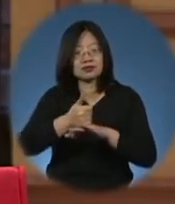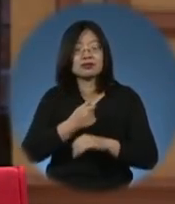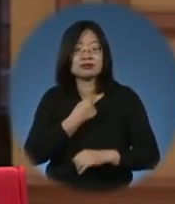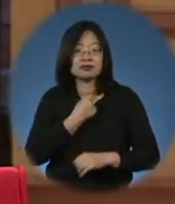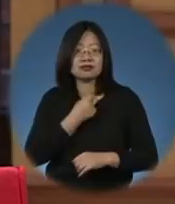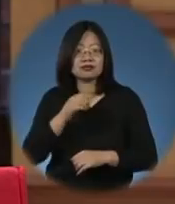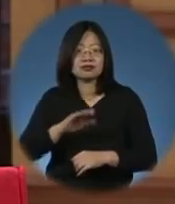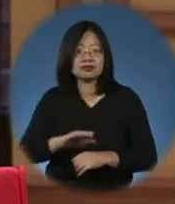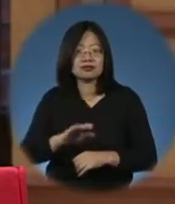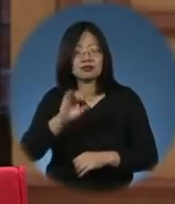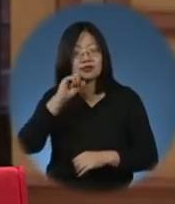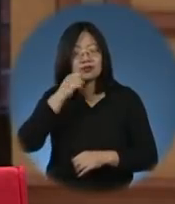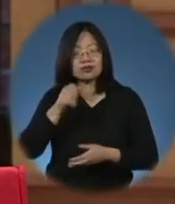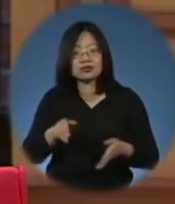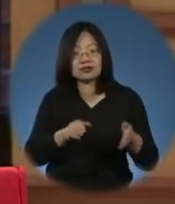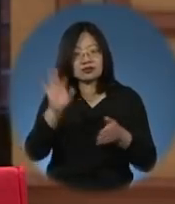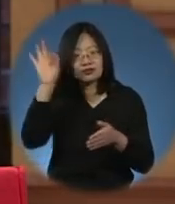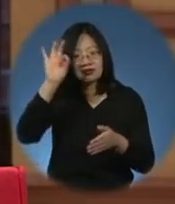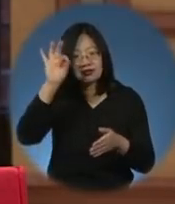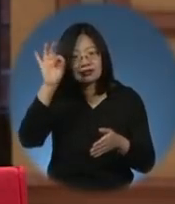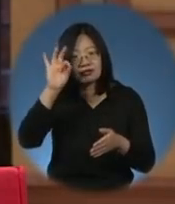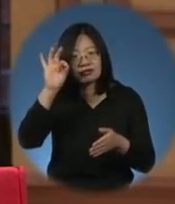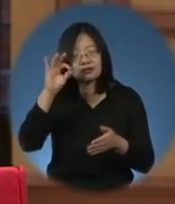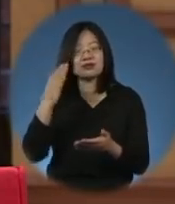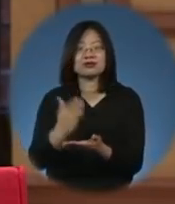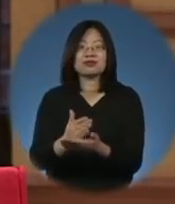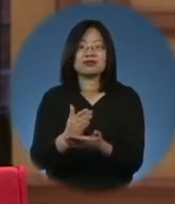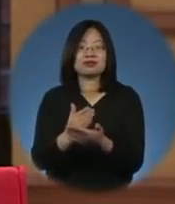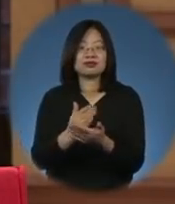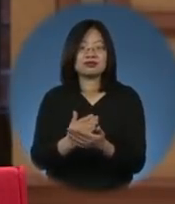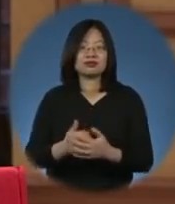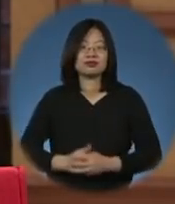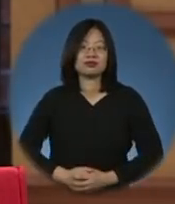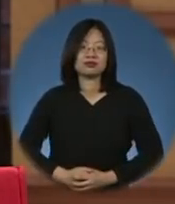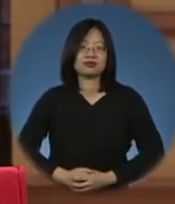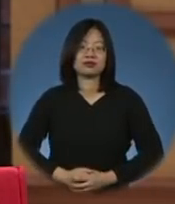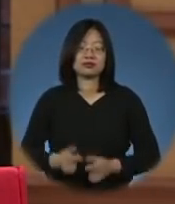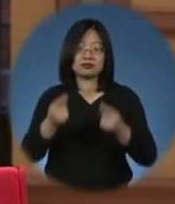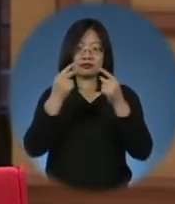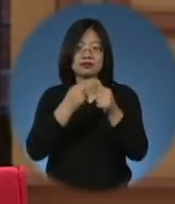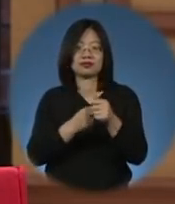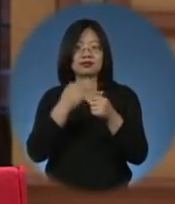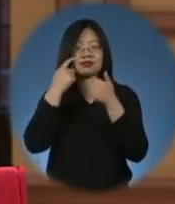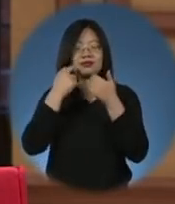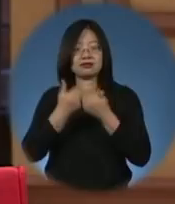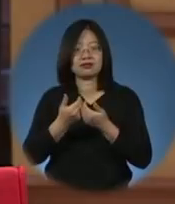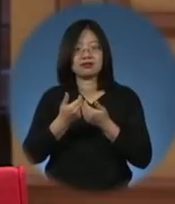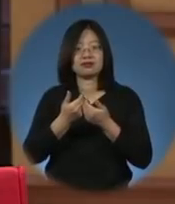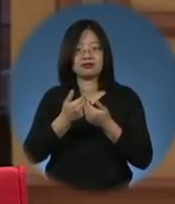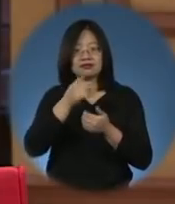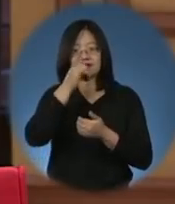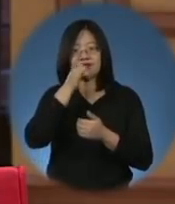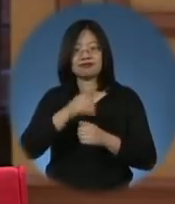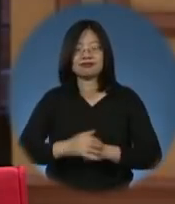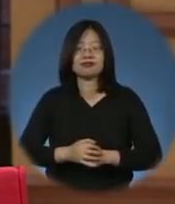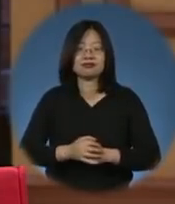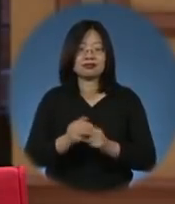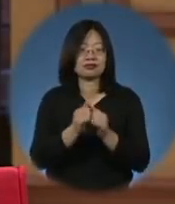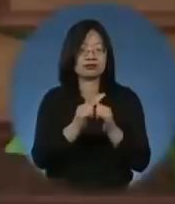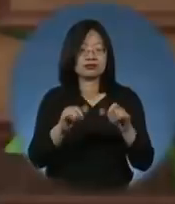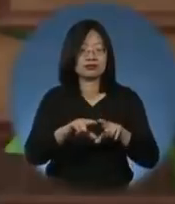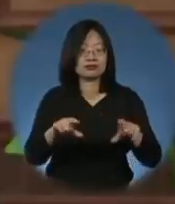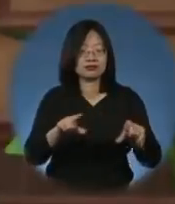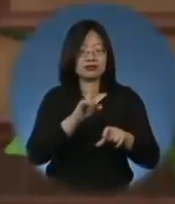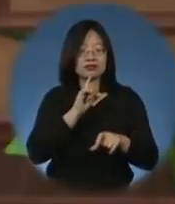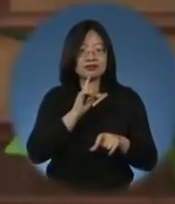하고 싶은데 왜 그렇게 어려운 길을 가느냐. 예. 그래서 저는 사실 대학 교수가 되는 걸 좀 반대를 하고 있는 입장입니다. 그 사람들이